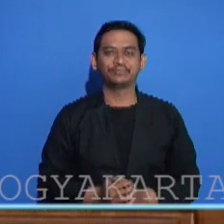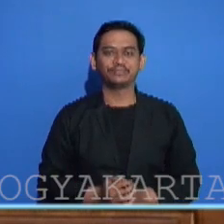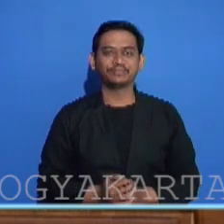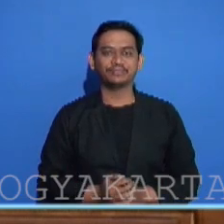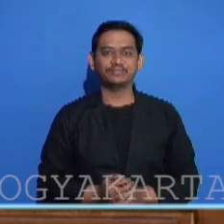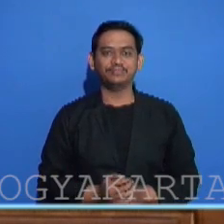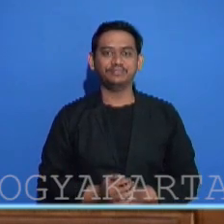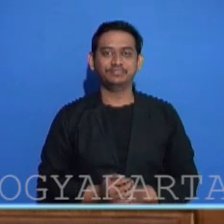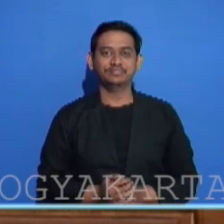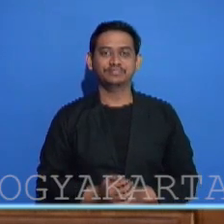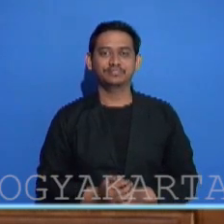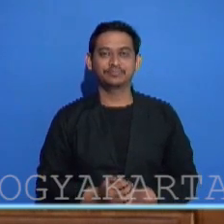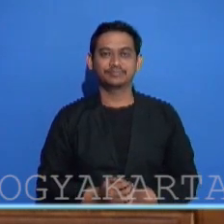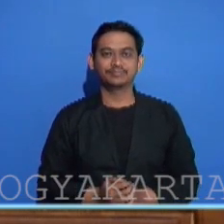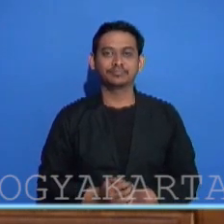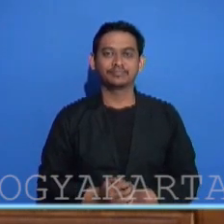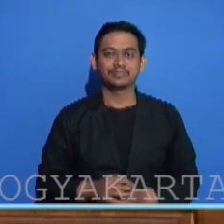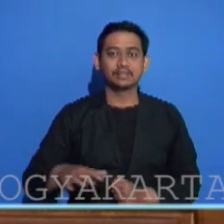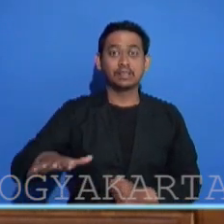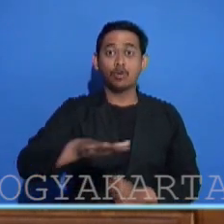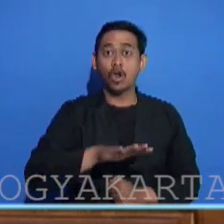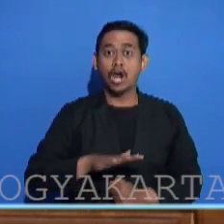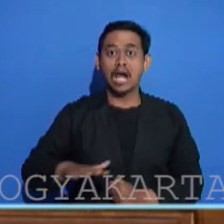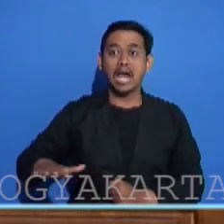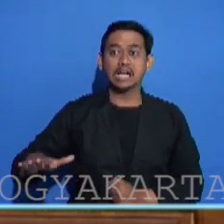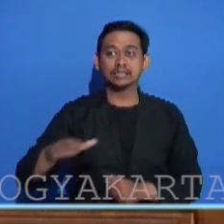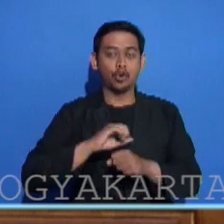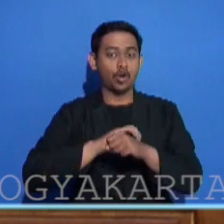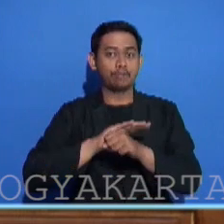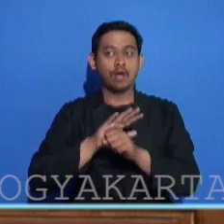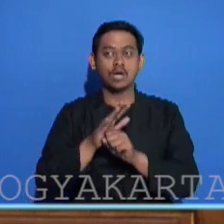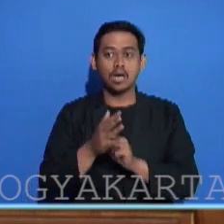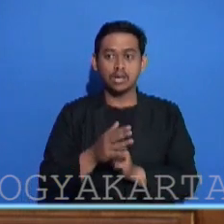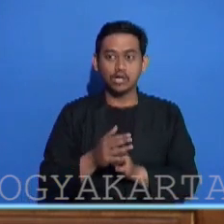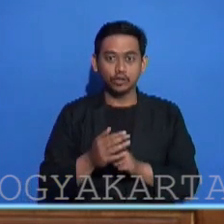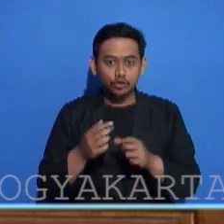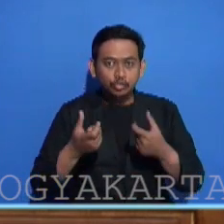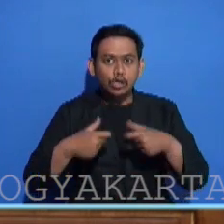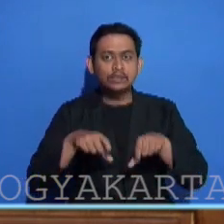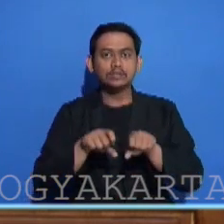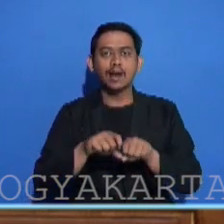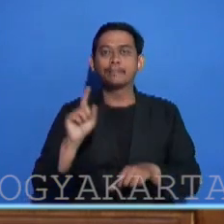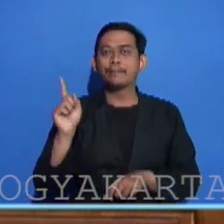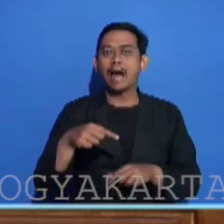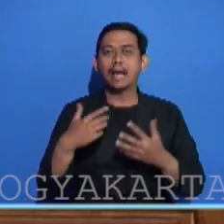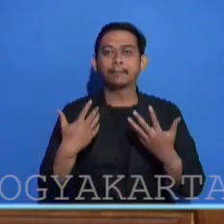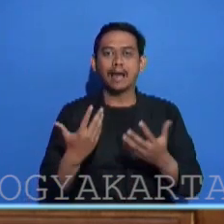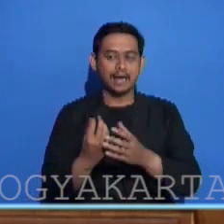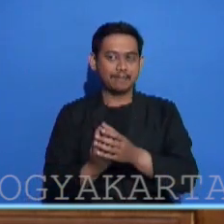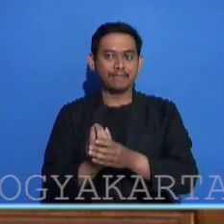laladan pendoworejo Girimulyo Kulon Progo kanyoto cocok sanget dipun ginahakeun minongko kangge